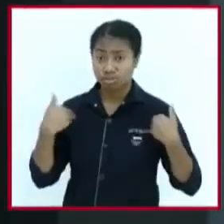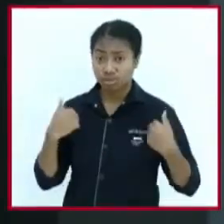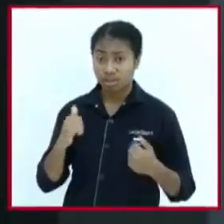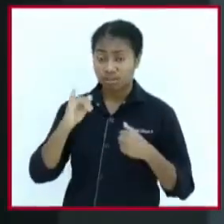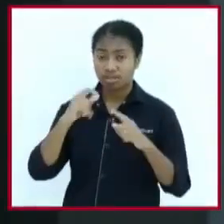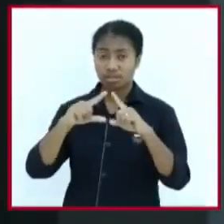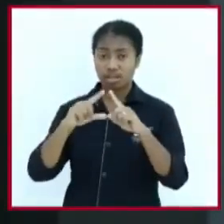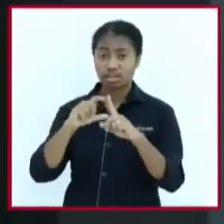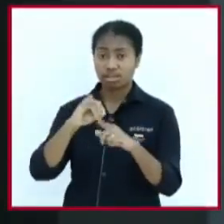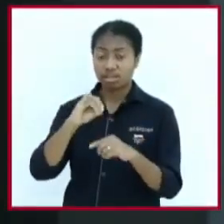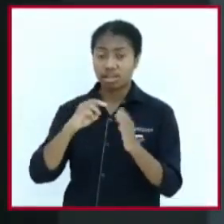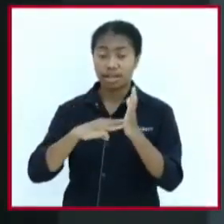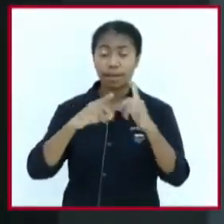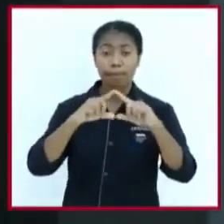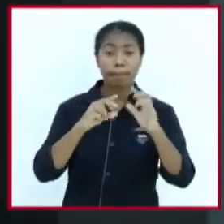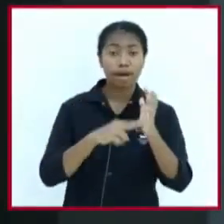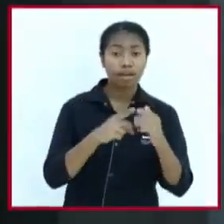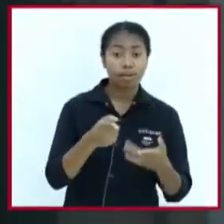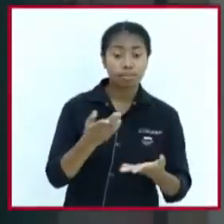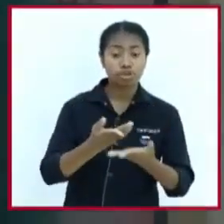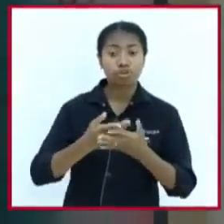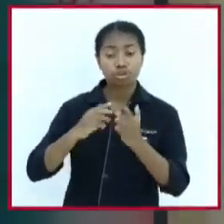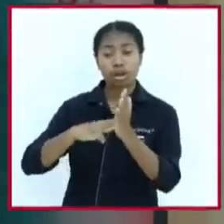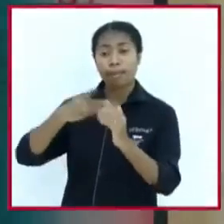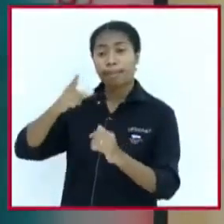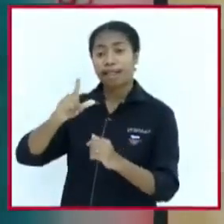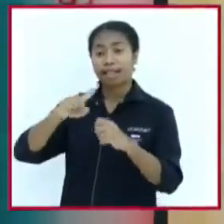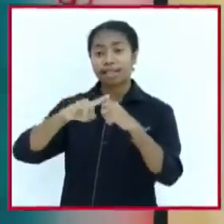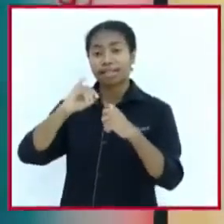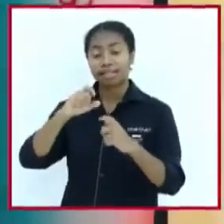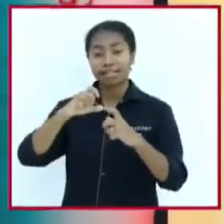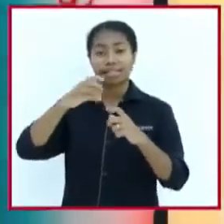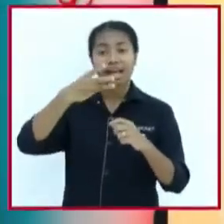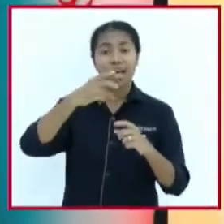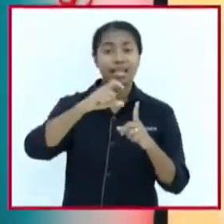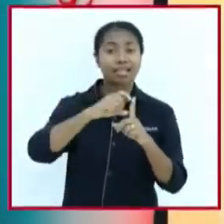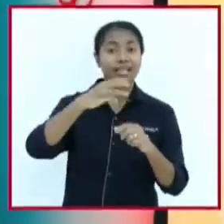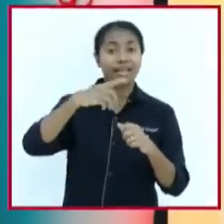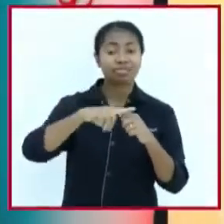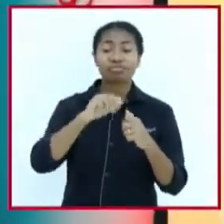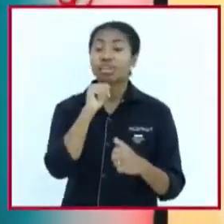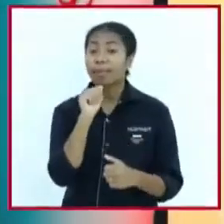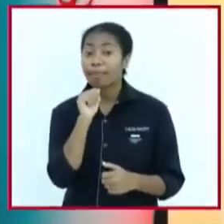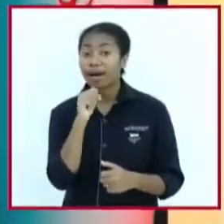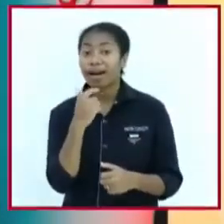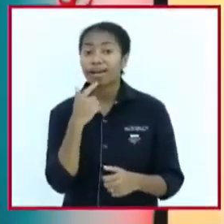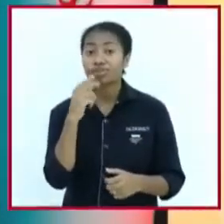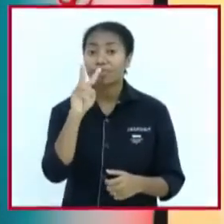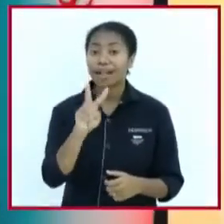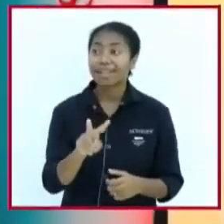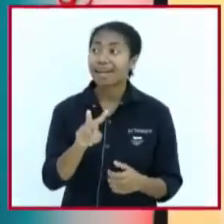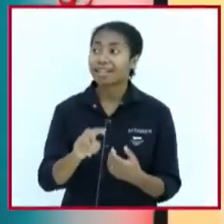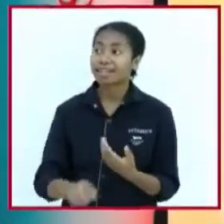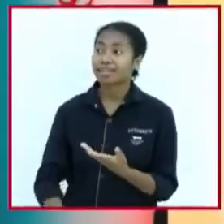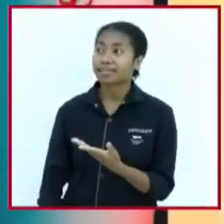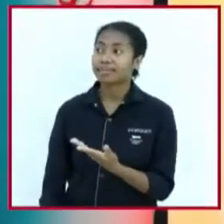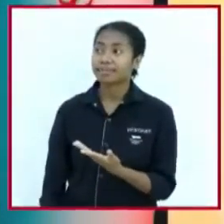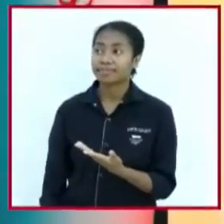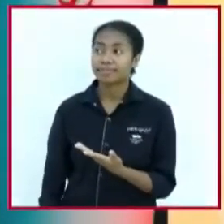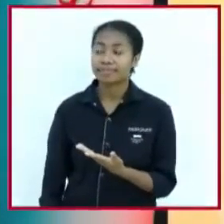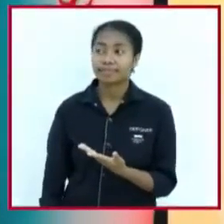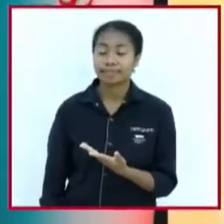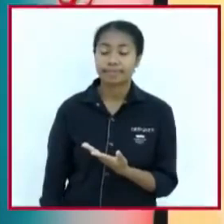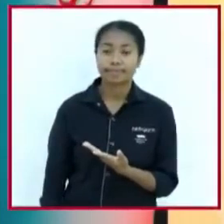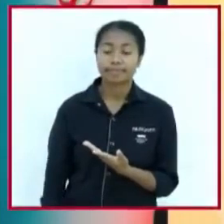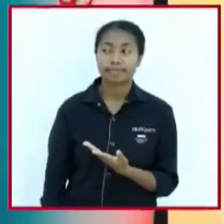tak so7a campurkan dua sebab melkisedek adalah Raja Salem dan